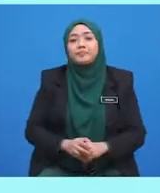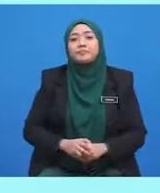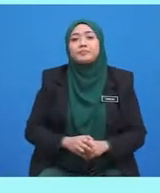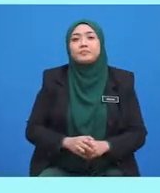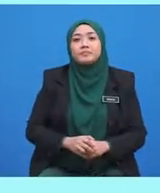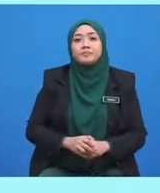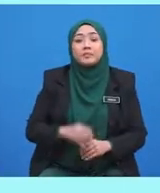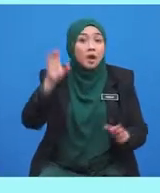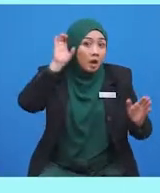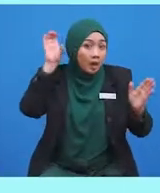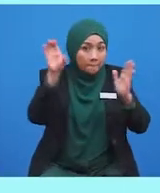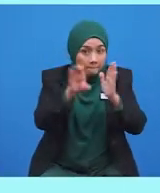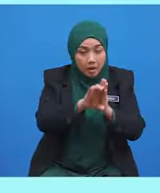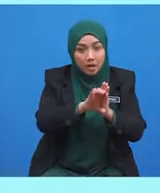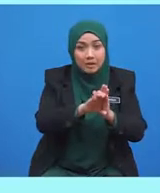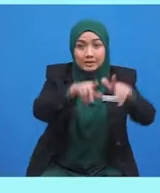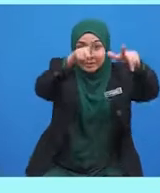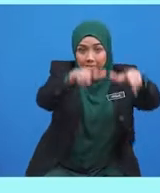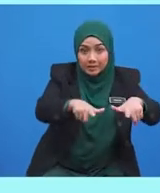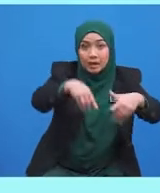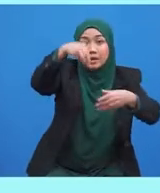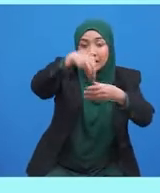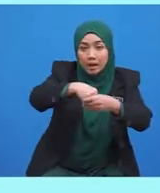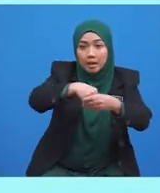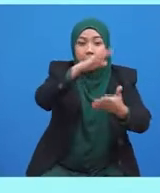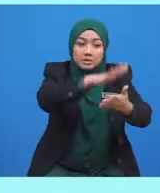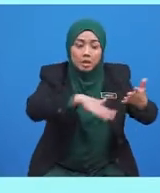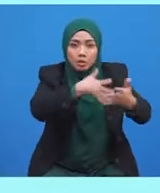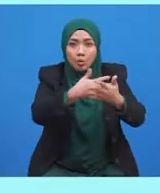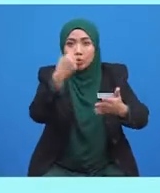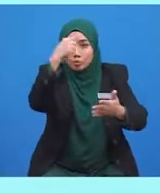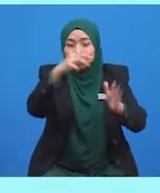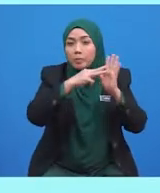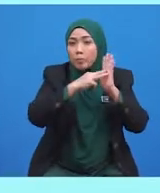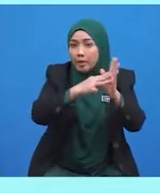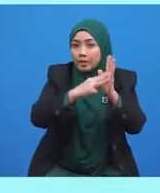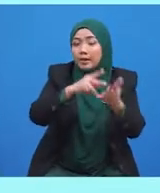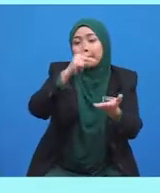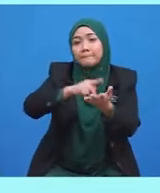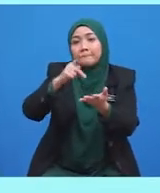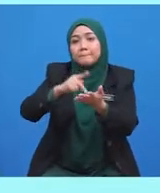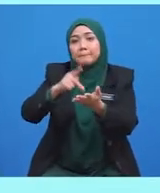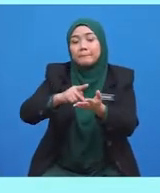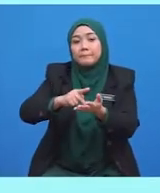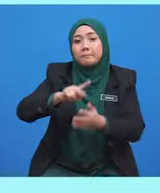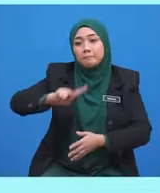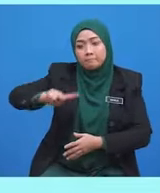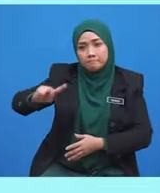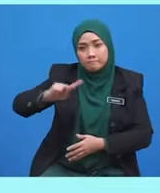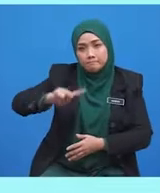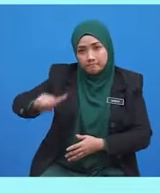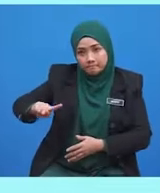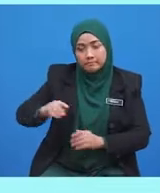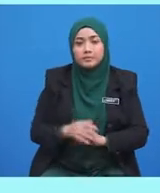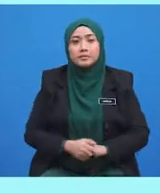Simbol atau gambar diletakkan dalam jadual untuk mewakili bilangan